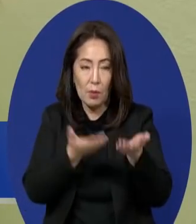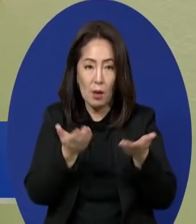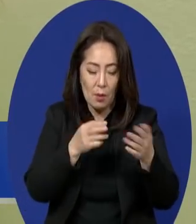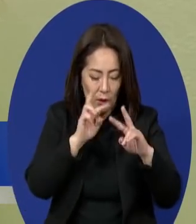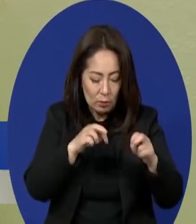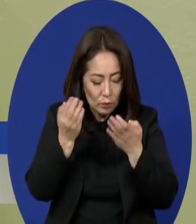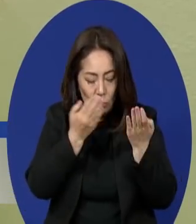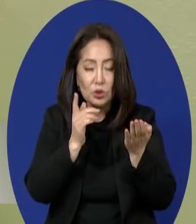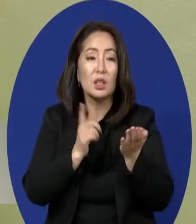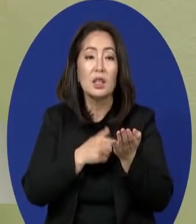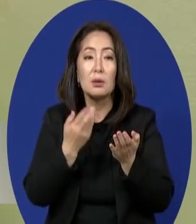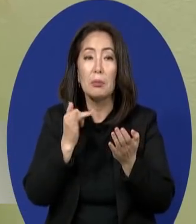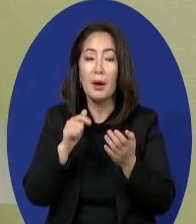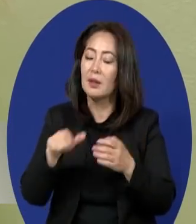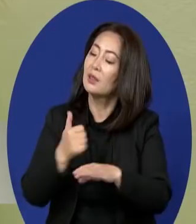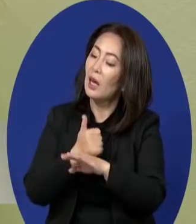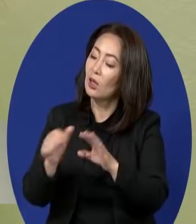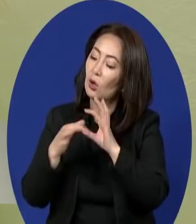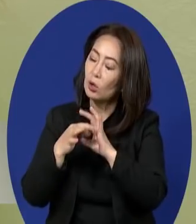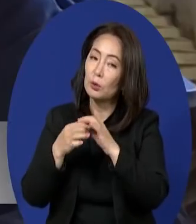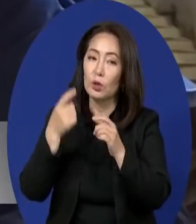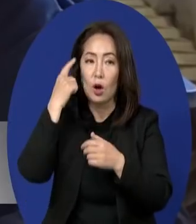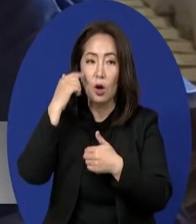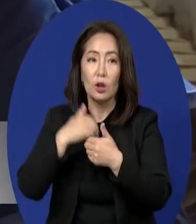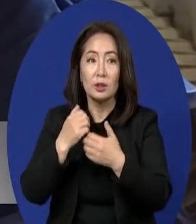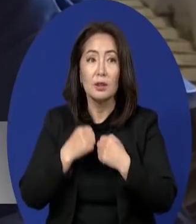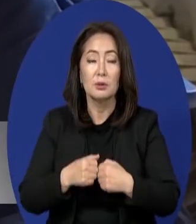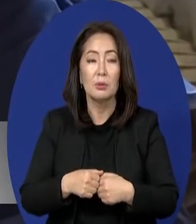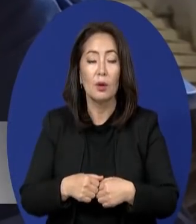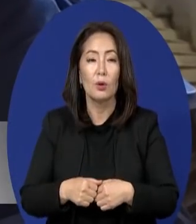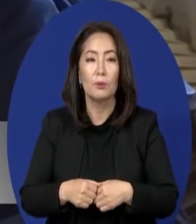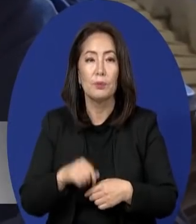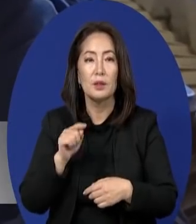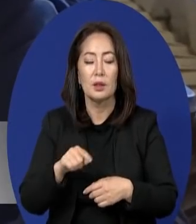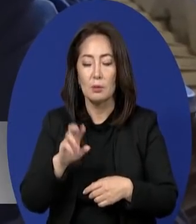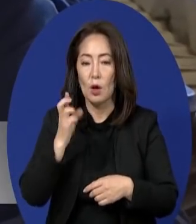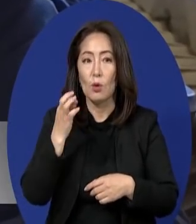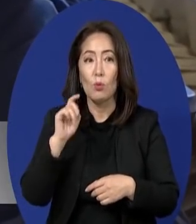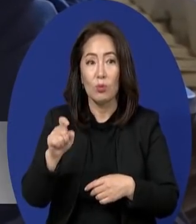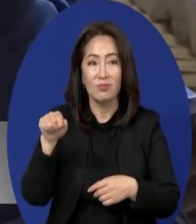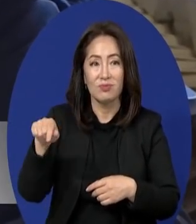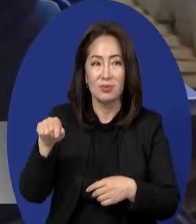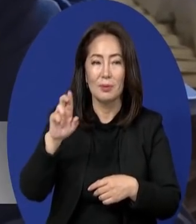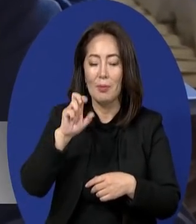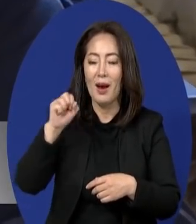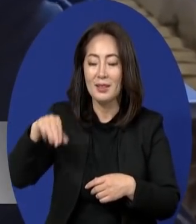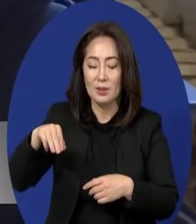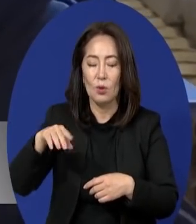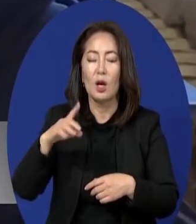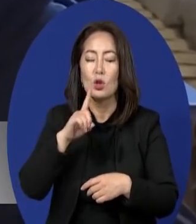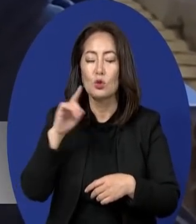байна гэдгийг би энэ 80-ны хүрээнд бас ойлгож авлаа. Энэ жил бүхэн бас гоёны манай 100 жилийн ой болж байгаа